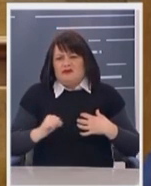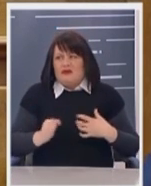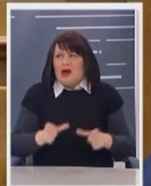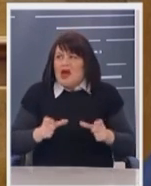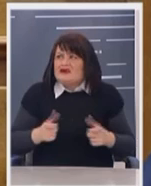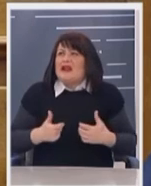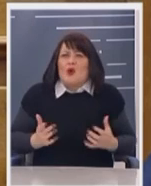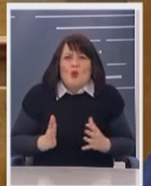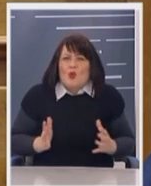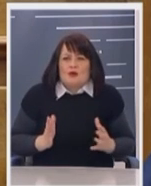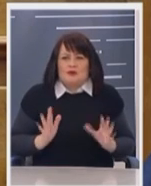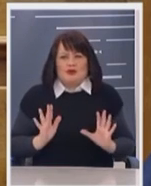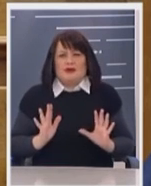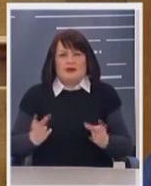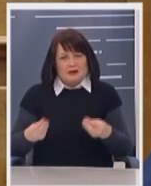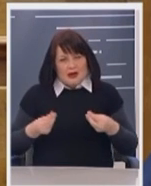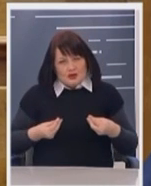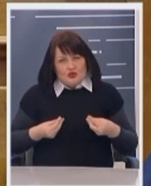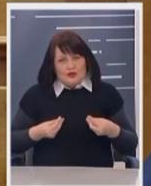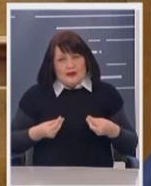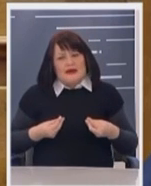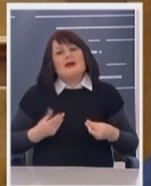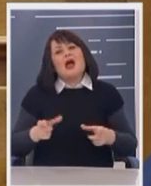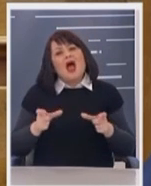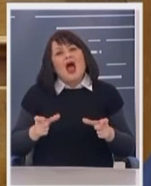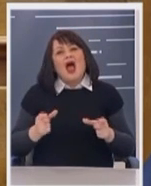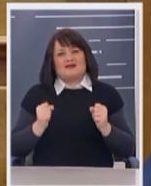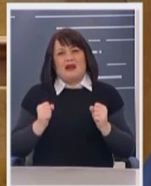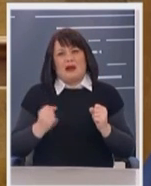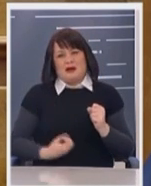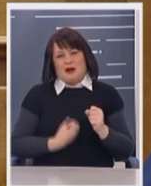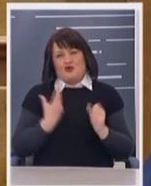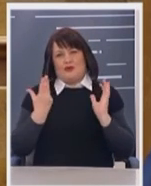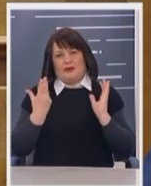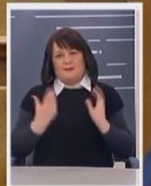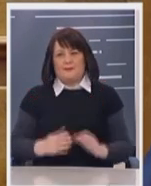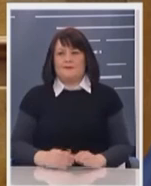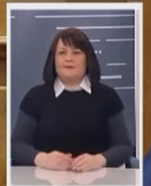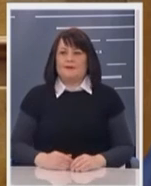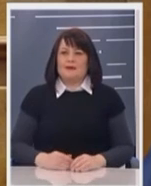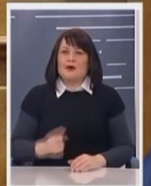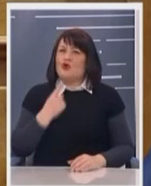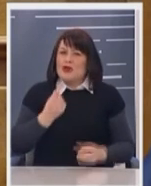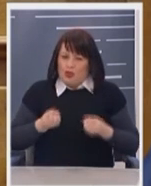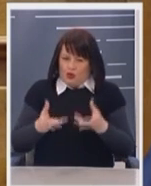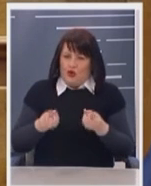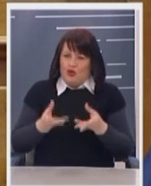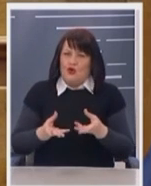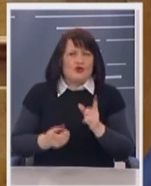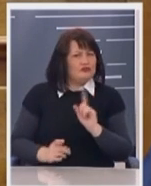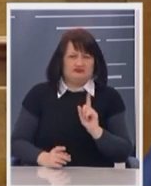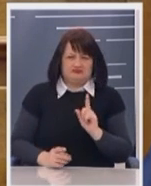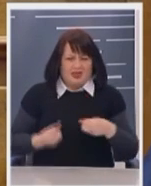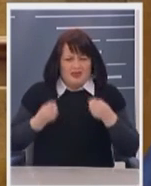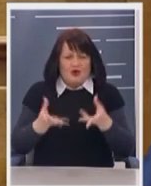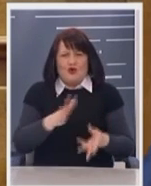αβεβαιότητες, αλλά να του δίνει μια στοιχειώδη αίσθηση ασφάλειας. Και είμαστε εδώ όχι για να το χαρίσουμε αυτό. Δεν χαρίζουμε κάτι